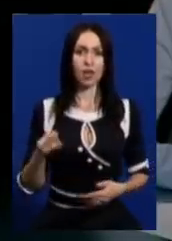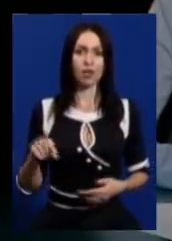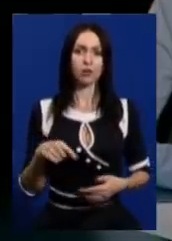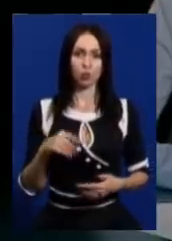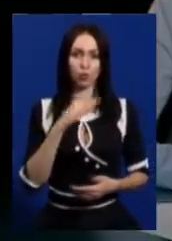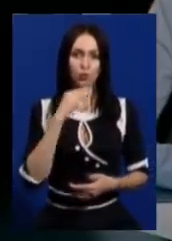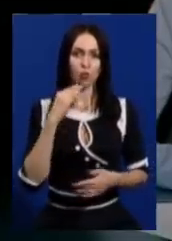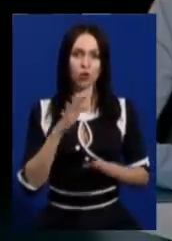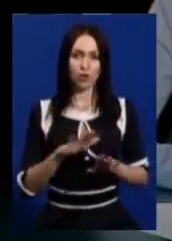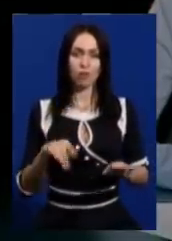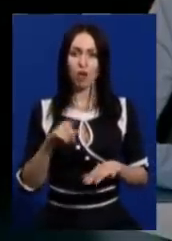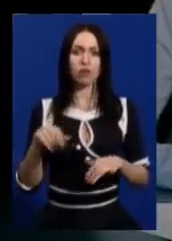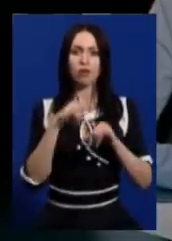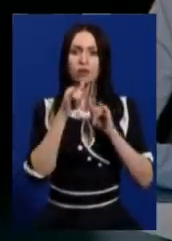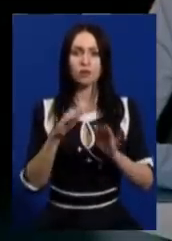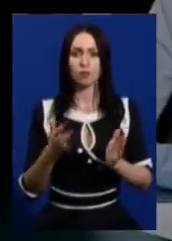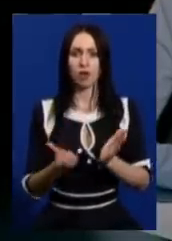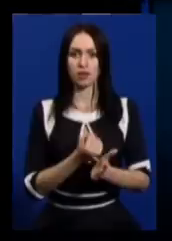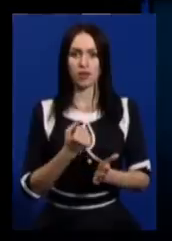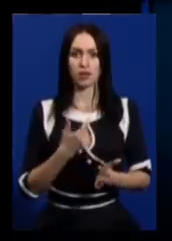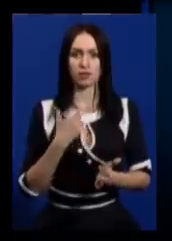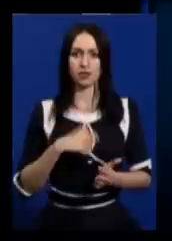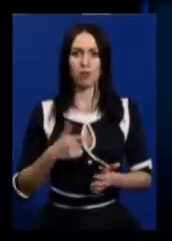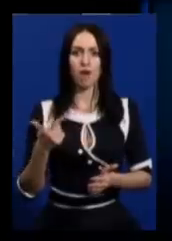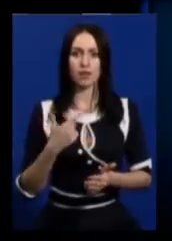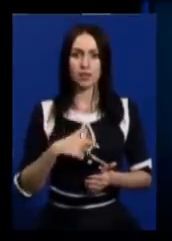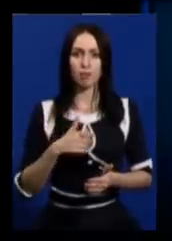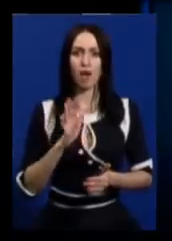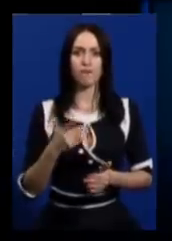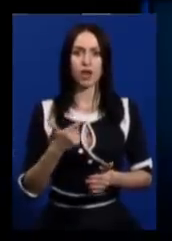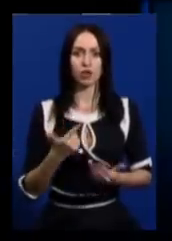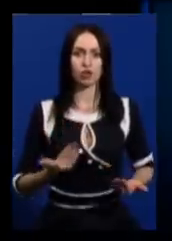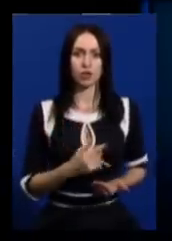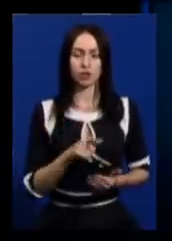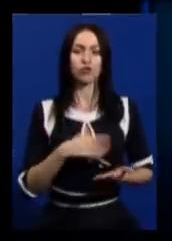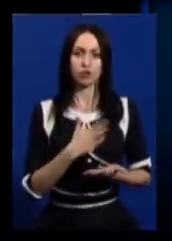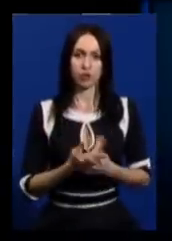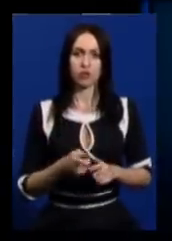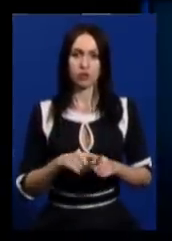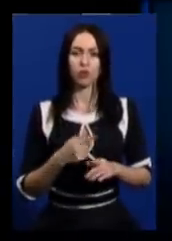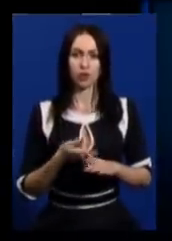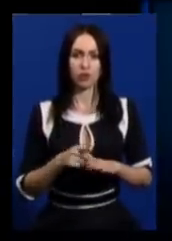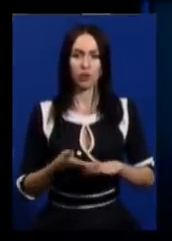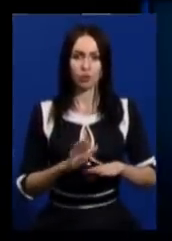многие ребята, они не смогли найти себя в гражданской жизни. Есть такой вопрос, момент такой довольно сложный.